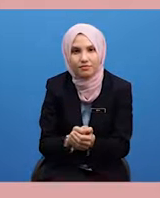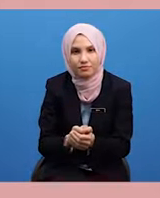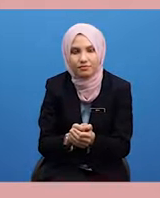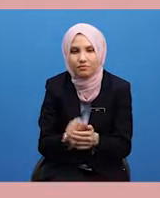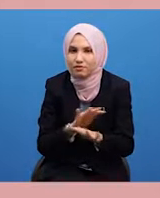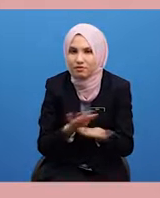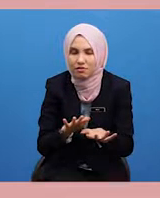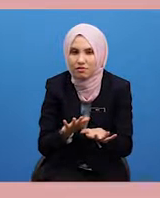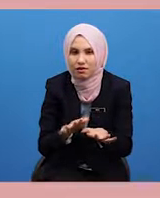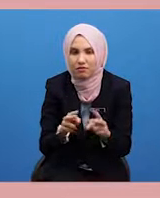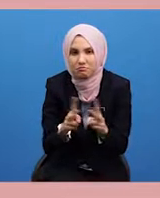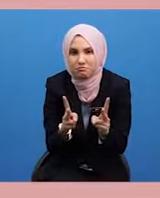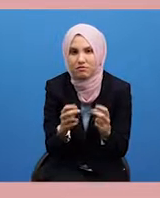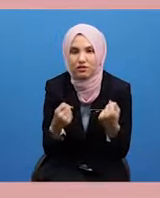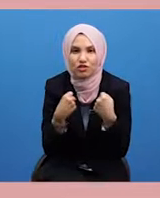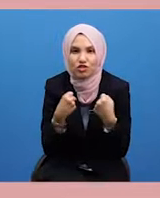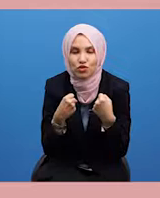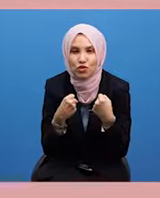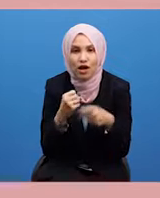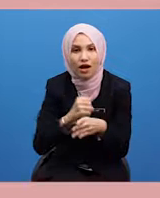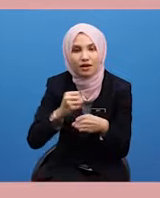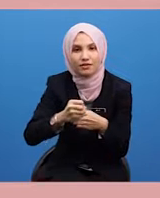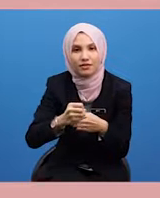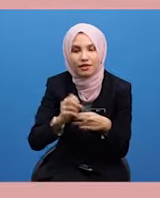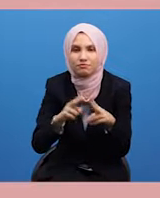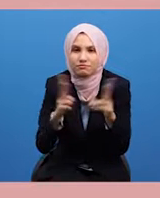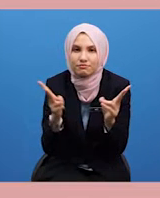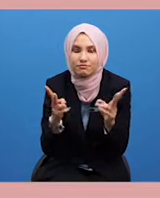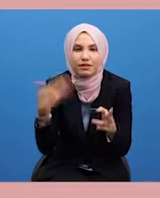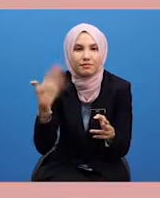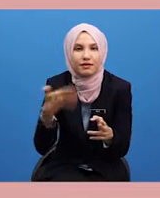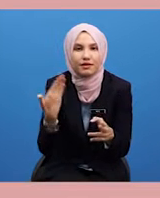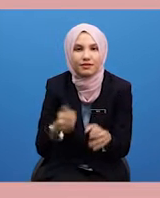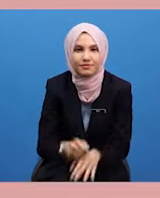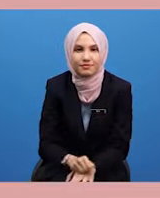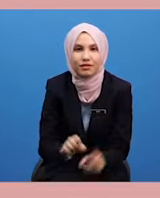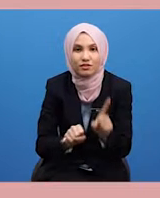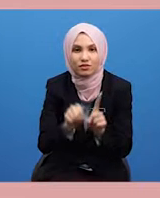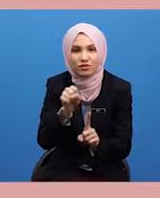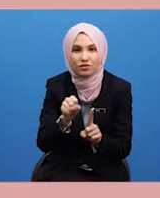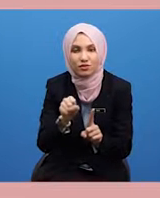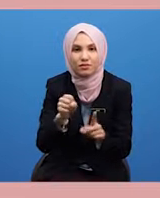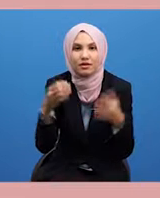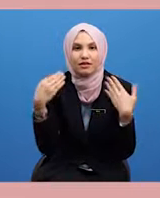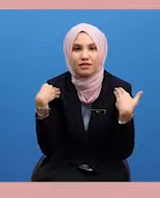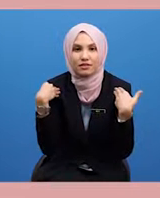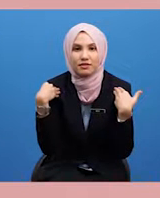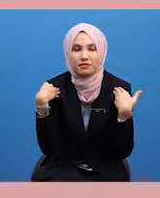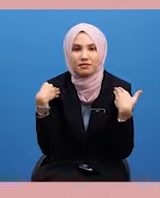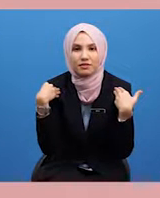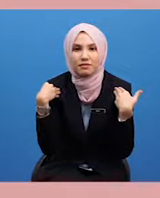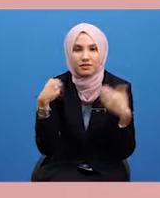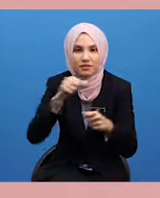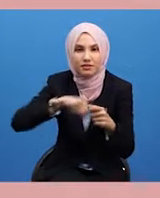terlalu sejuk atau terlalu panas. Suhu ini juga kita boleh katakan berada pada paras sekitar